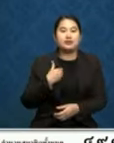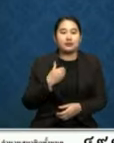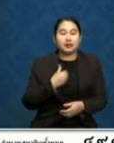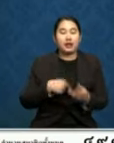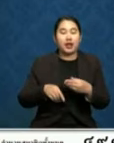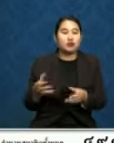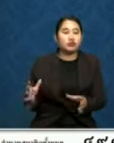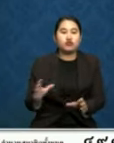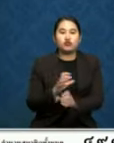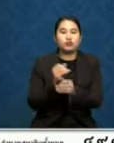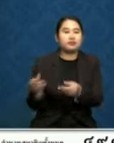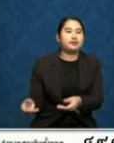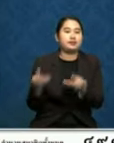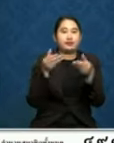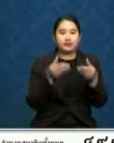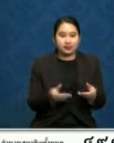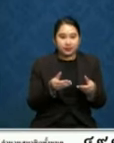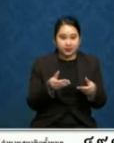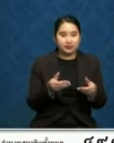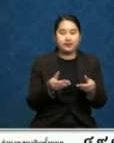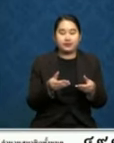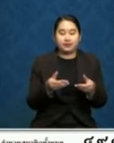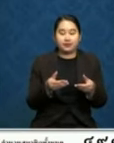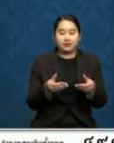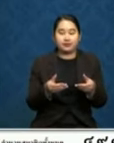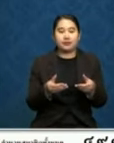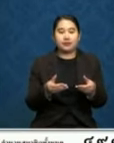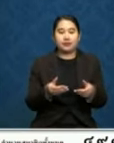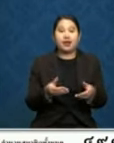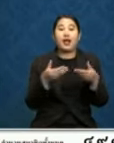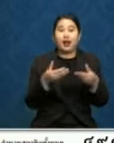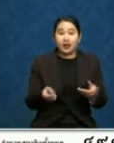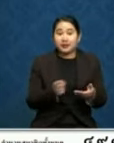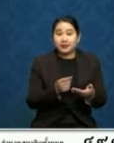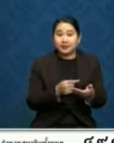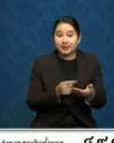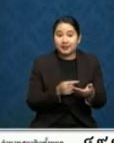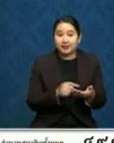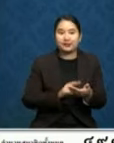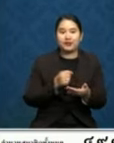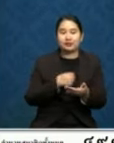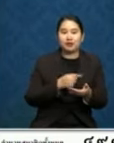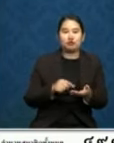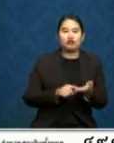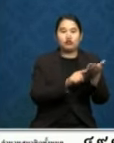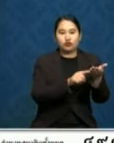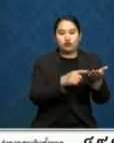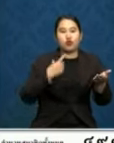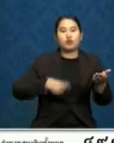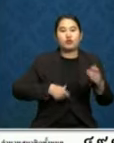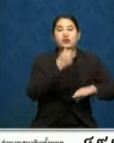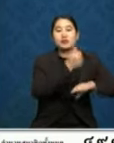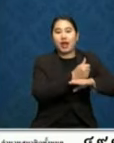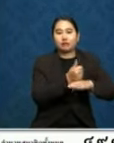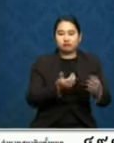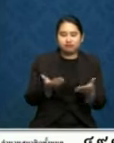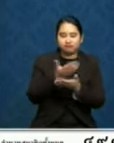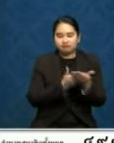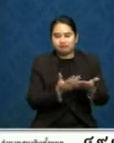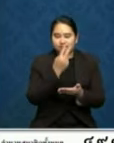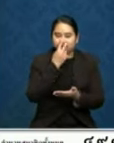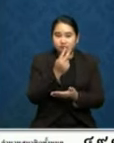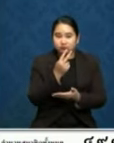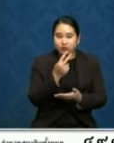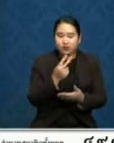ออกมาเป็นรายงาน1ฉบับนะครับรายงานนี้ก็จะส่งไปถึงผู้พิพากษานะครับในการใช้ดุลพินิจในการ